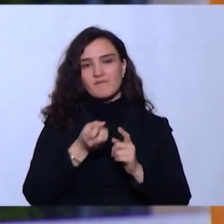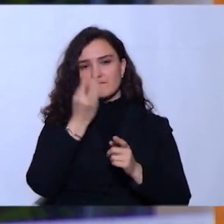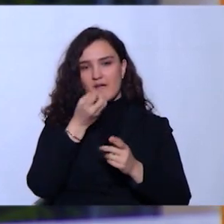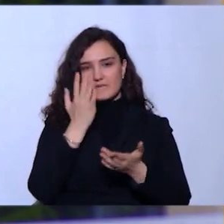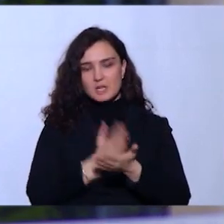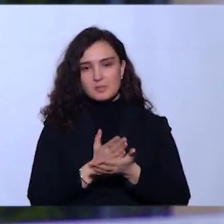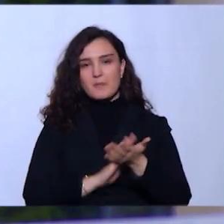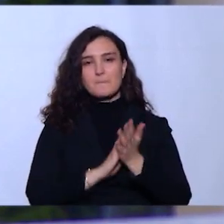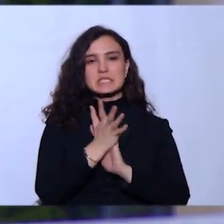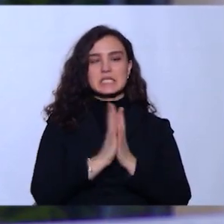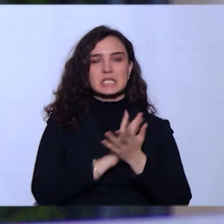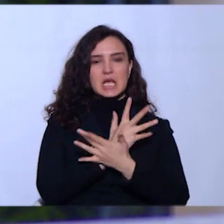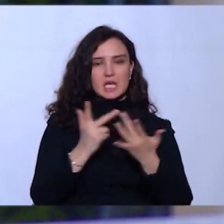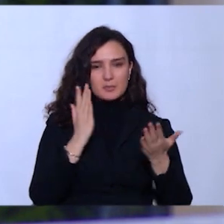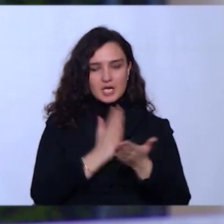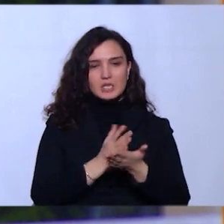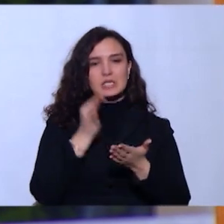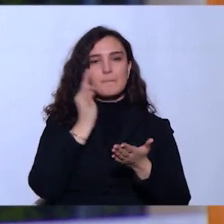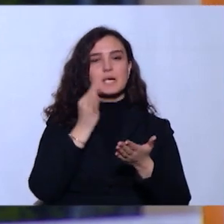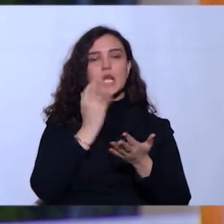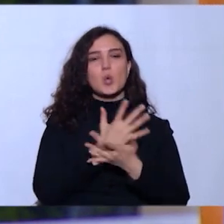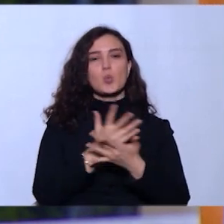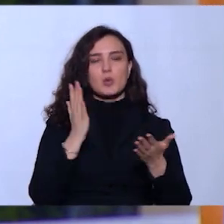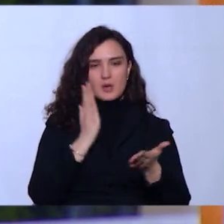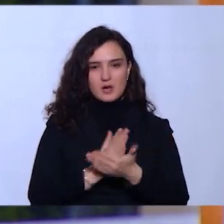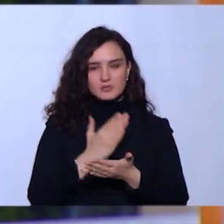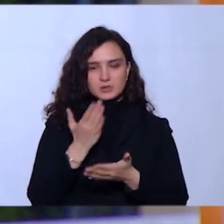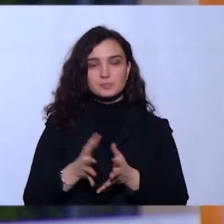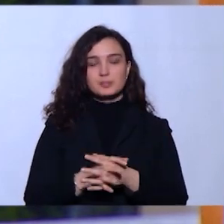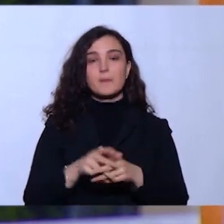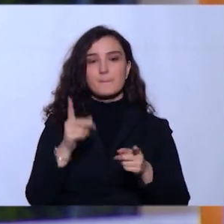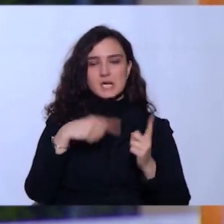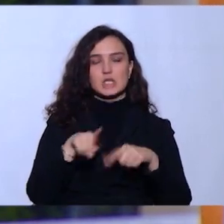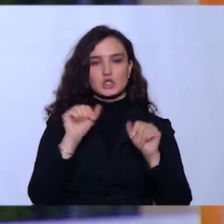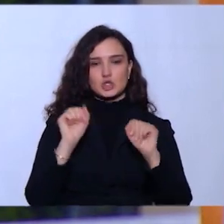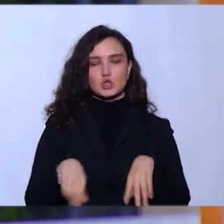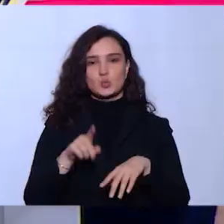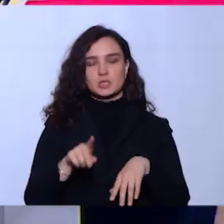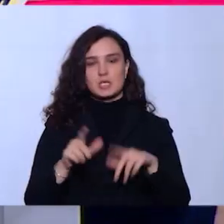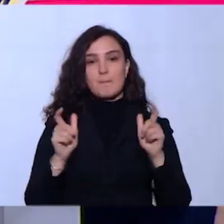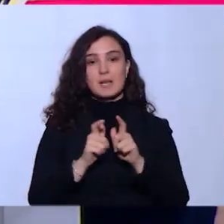ყვავილები, მცენარეები აქვთ, ტკბილეულობა საცხობეთ, მათაც შეუძლიათ პატარა